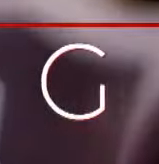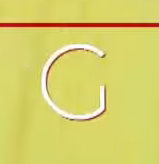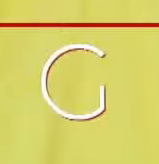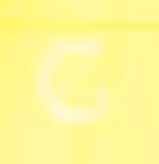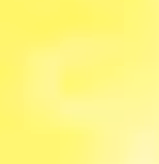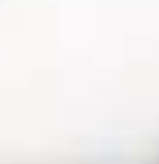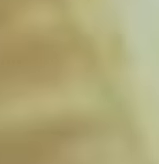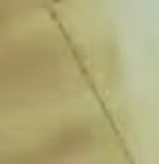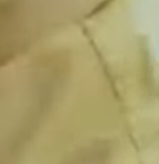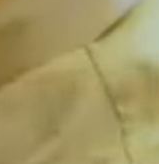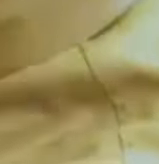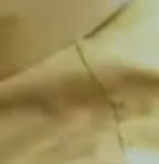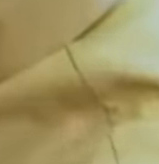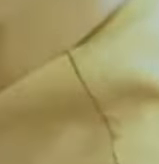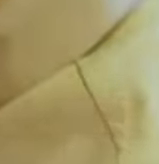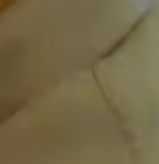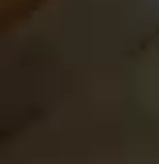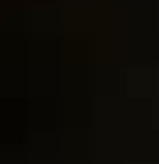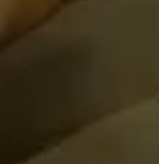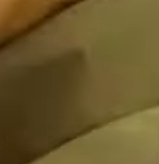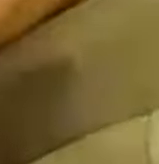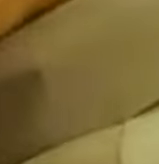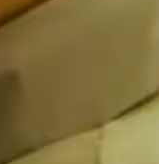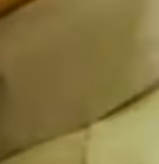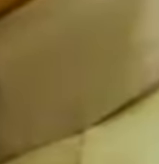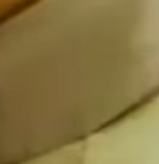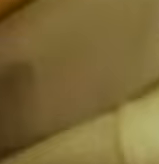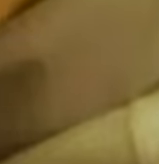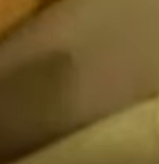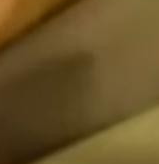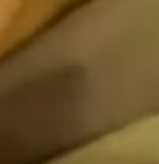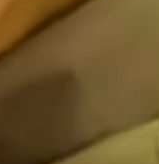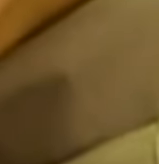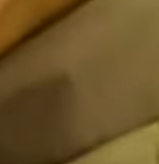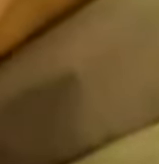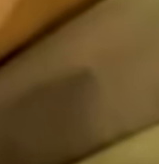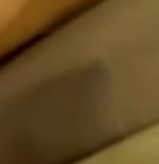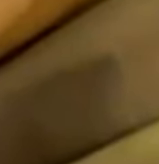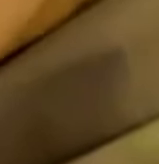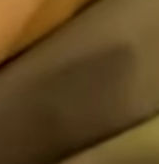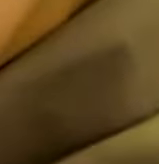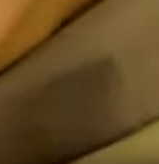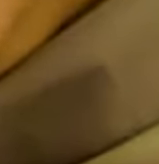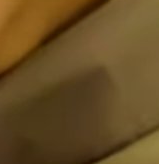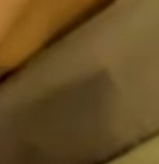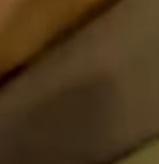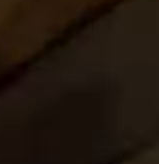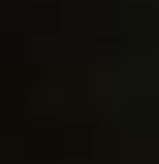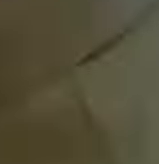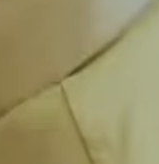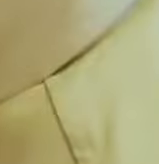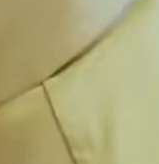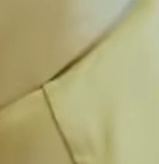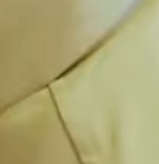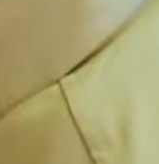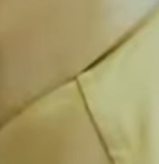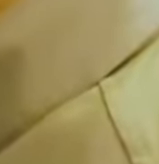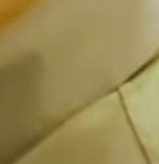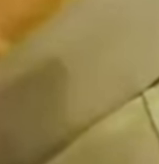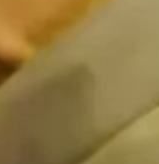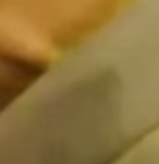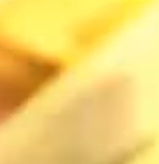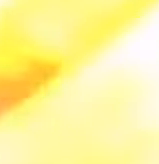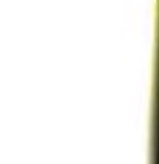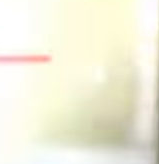Powerhouse Acting. Ano ba maganda ginawa niya, sir? Sa lahat ng ginawa mo sa akin, pagkarap masa, natutuwa pa kita. Huwag na